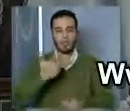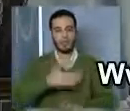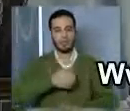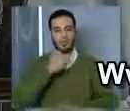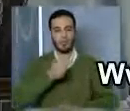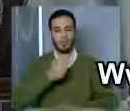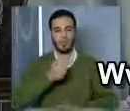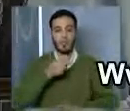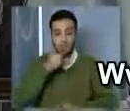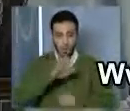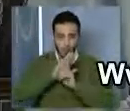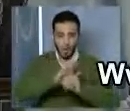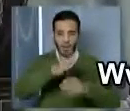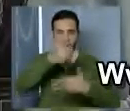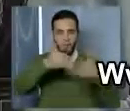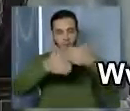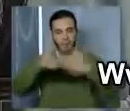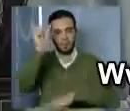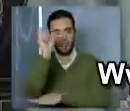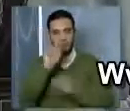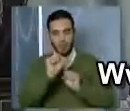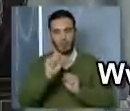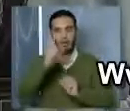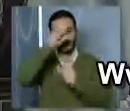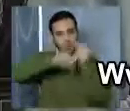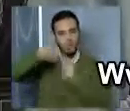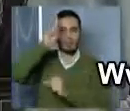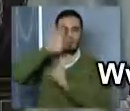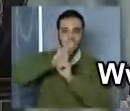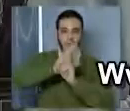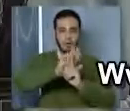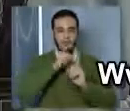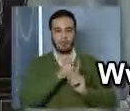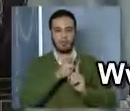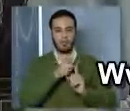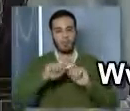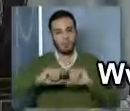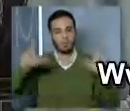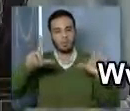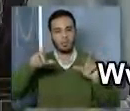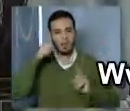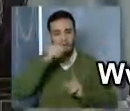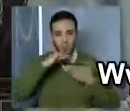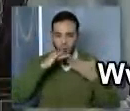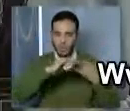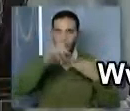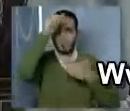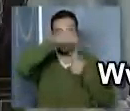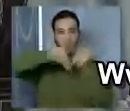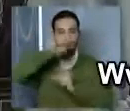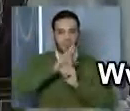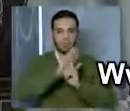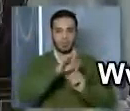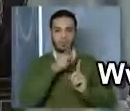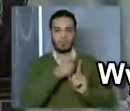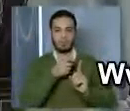لو نصرنا مسجد سيدنا إبراهيم ربنا ينصرنا، إن تنصروا الله ينصركم، معادلة واضحة هي. لكن